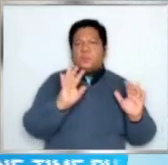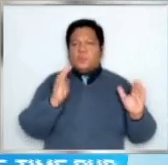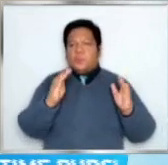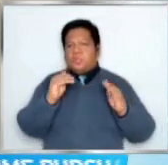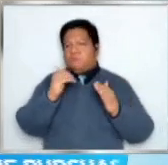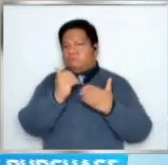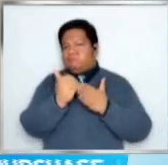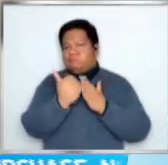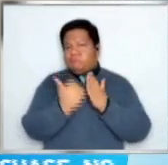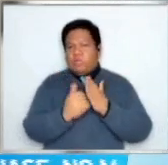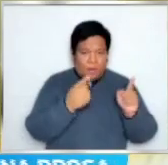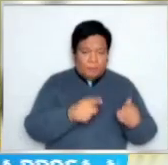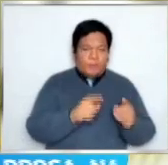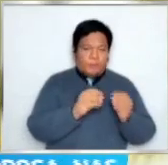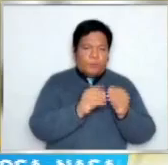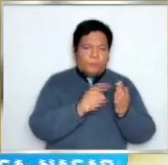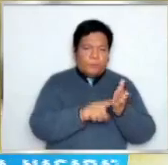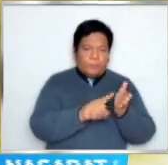cases.